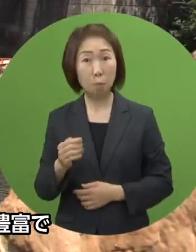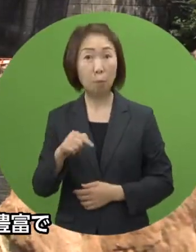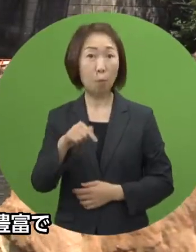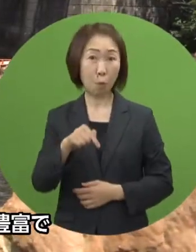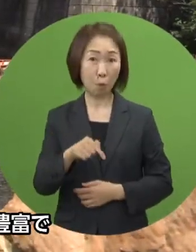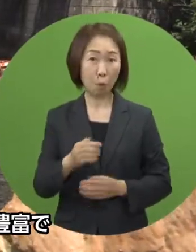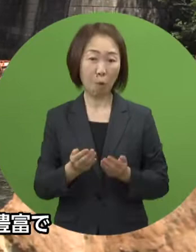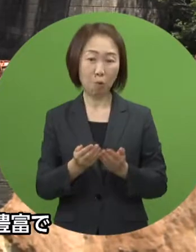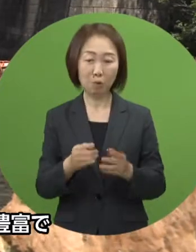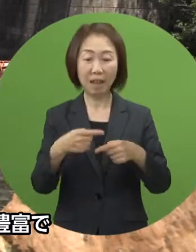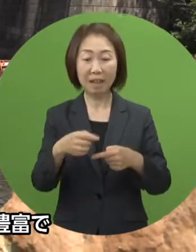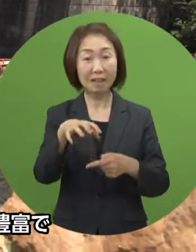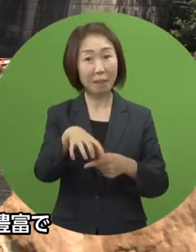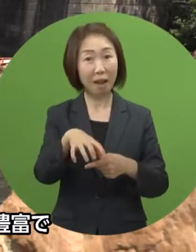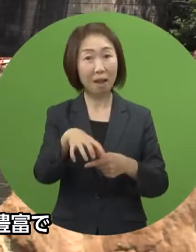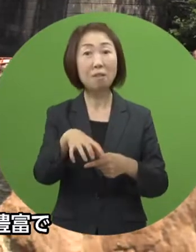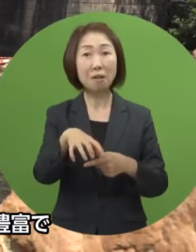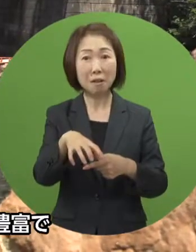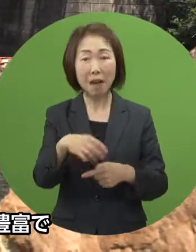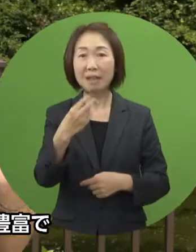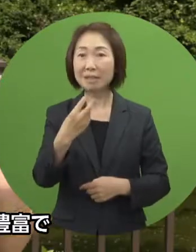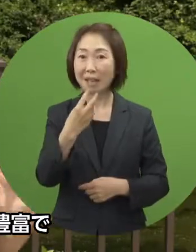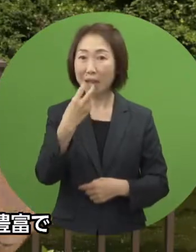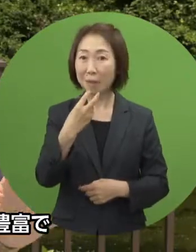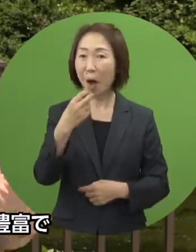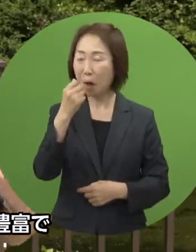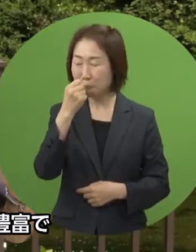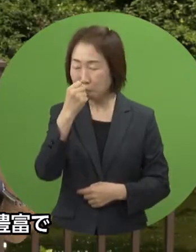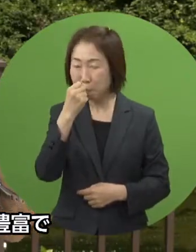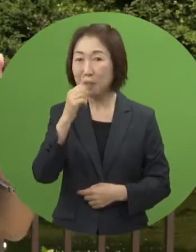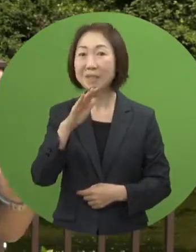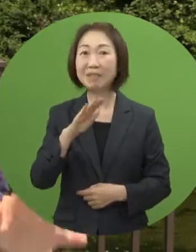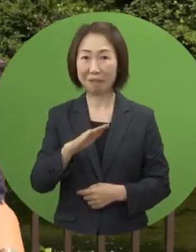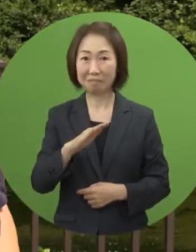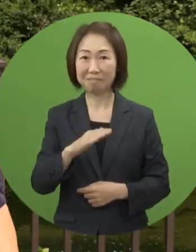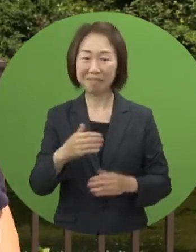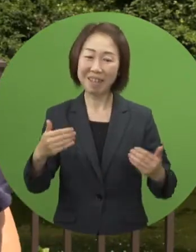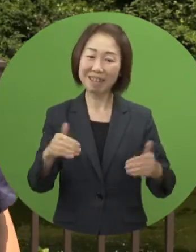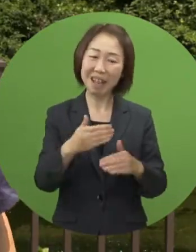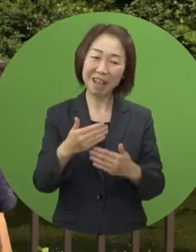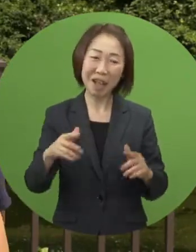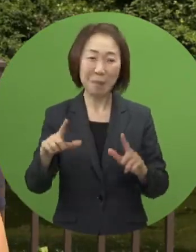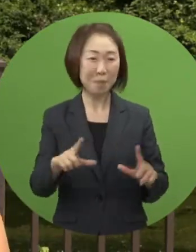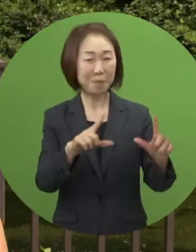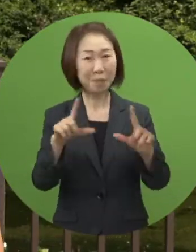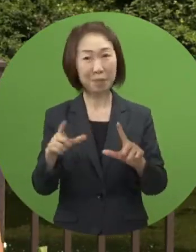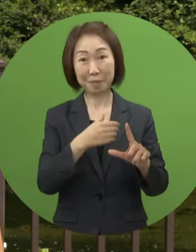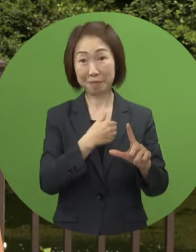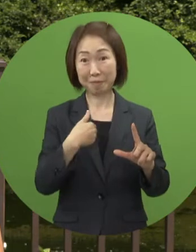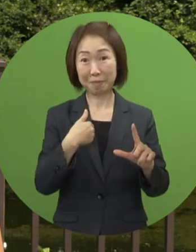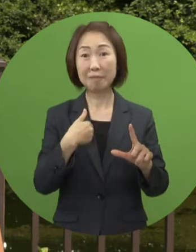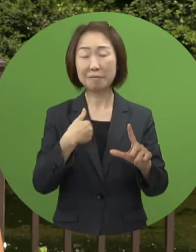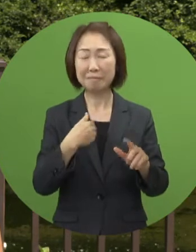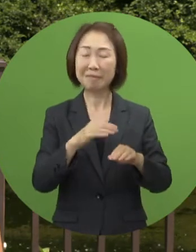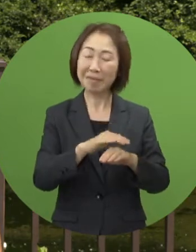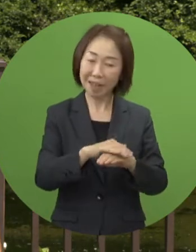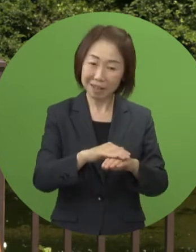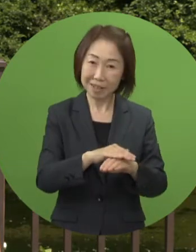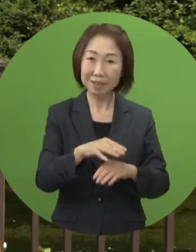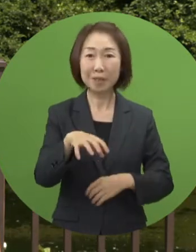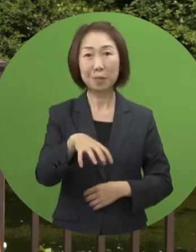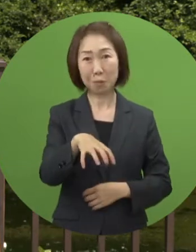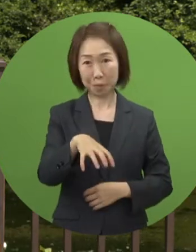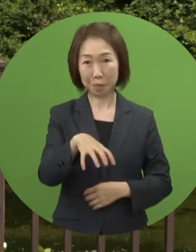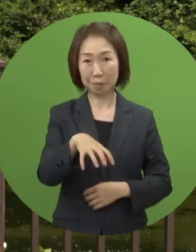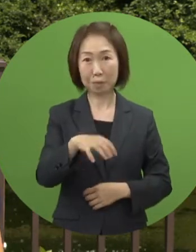中でここの船入り場だけは酸素が豊富で魚が住める場所なんで、とても貴重な